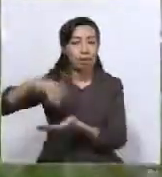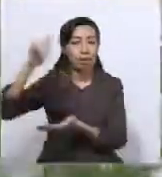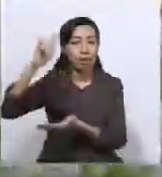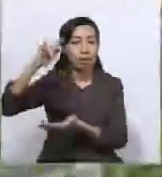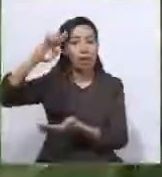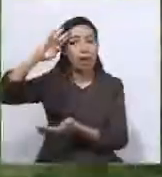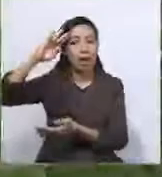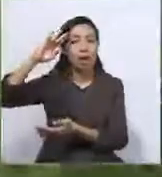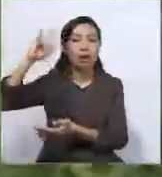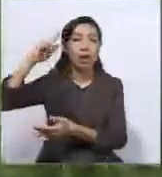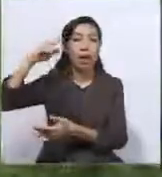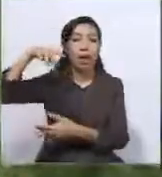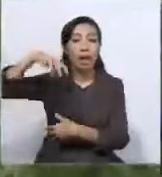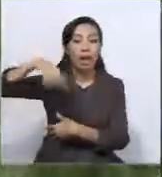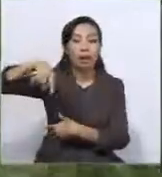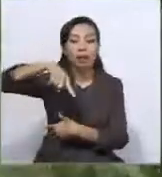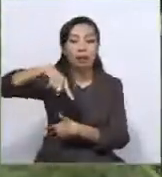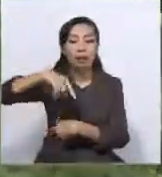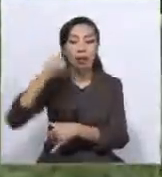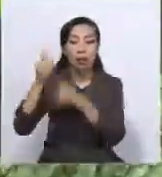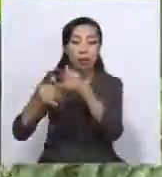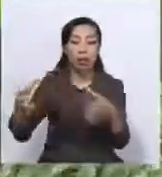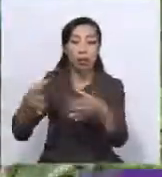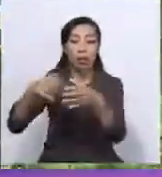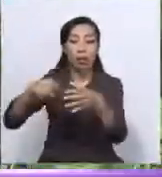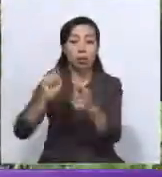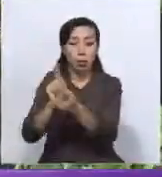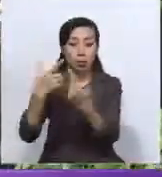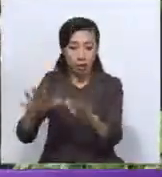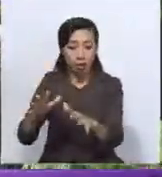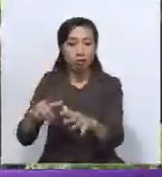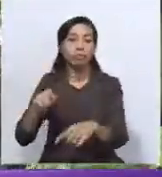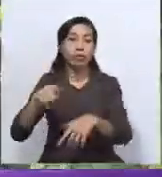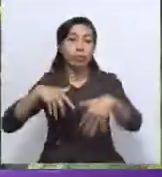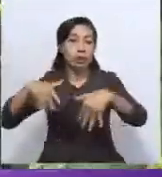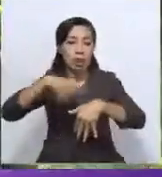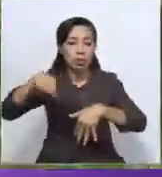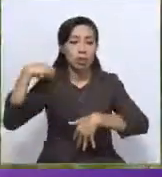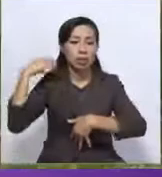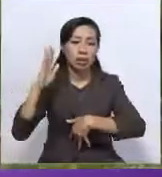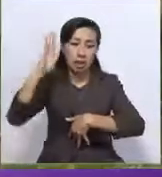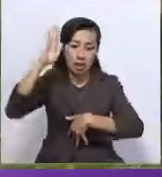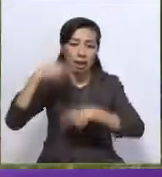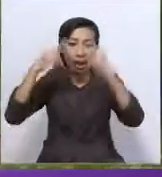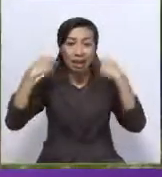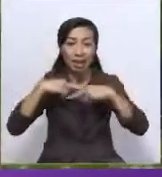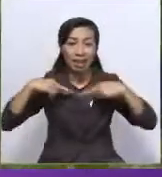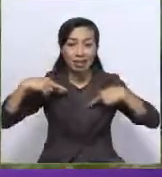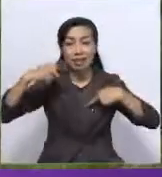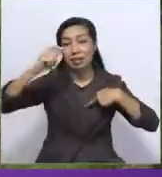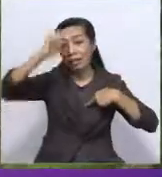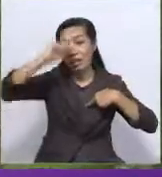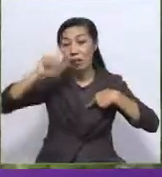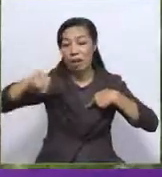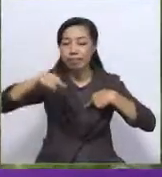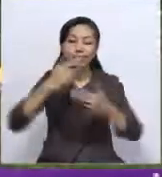ากาศอุทิศแขวงศรีการเขตดอนเมืองกรุงเทพมหานครนะคะหน่วยพระราชทานและประชาชนจิตอาสาเราทำความดีด้วยหัวใ